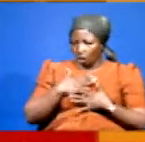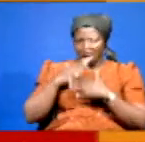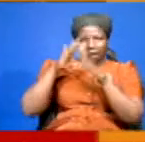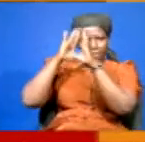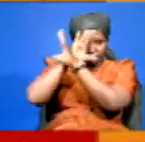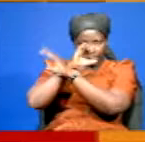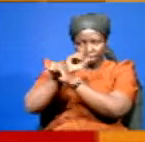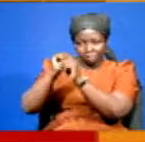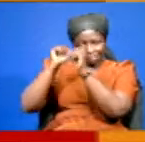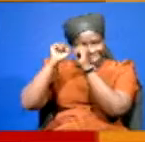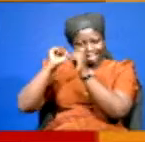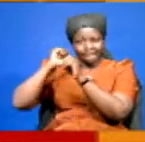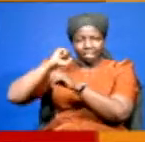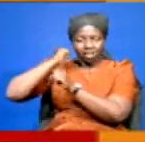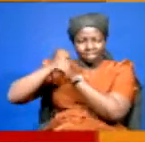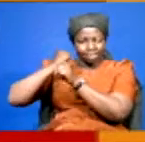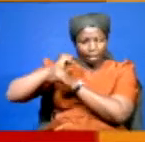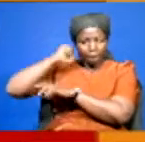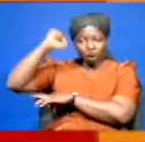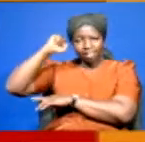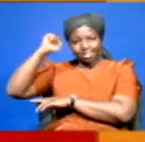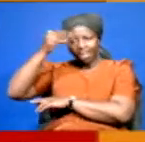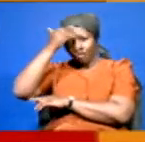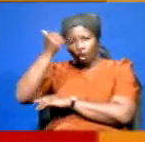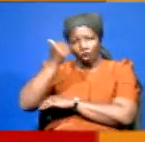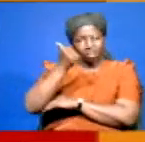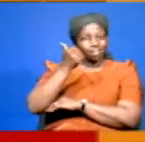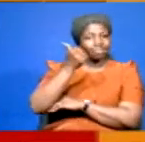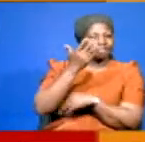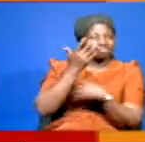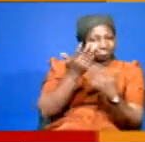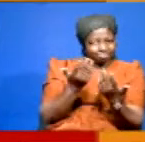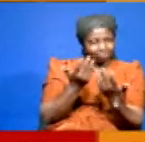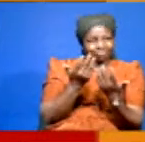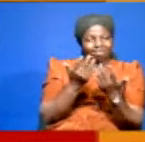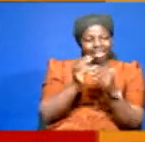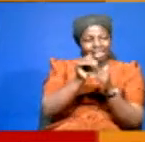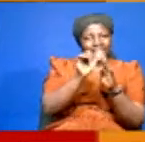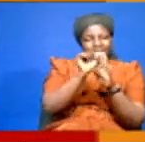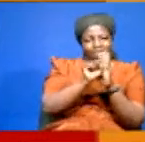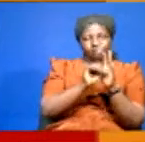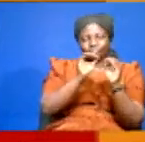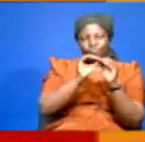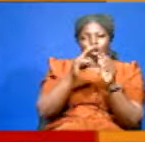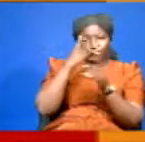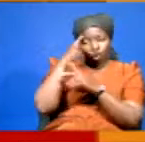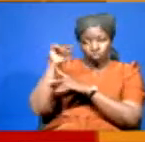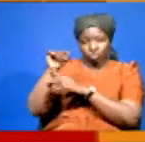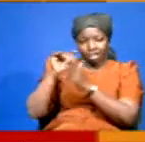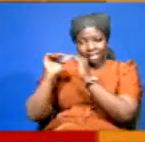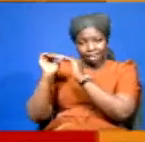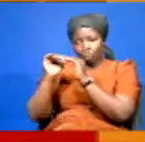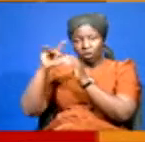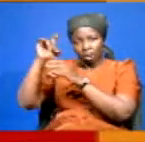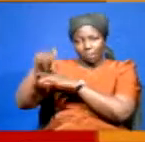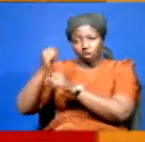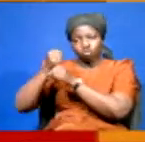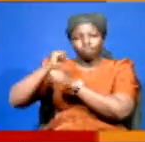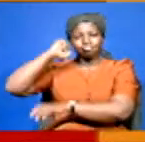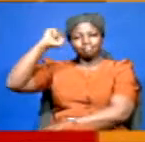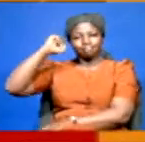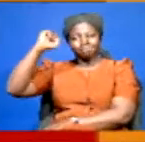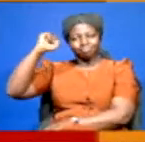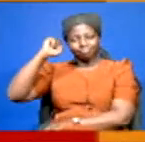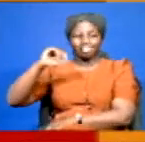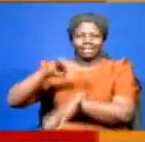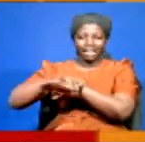uongozi. Katika demokrasia lazima upige siasa, uchaguliwe, uwe na agenda, ndo upewe muda kutekeleza yale ambayo uliambia